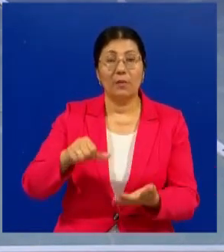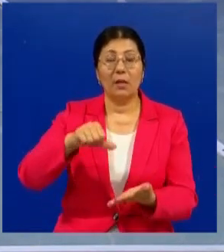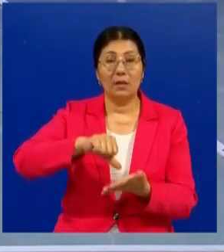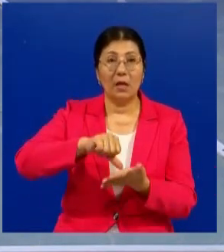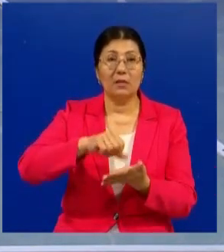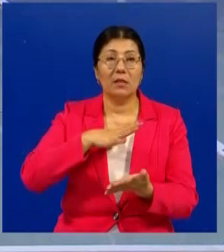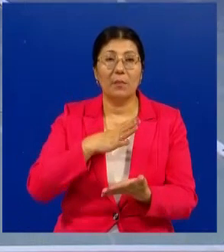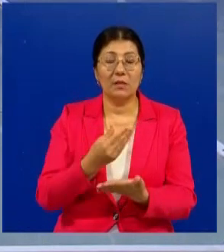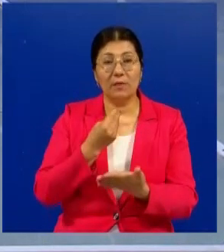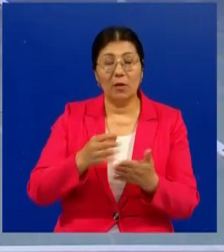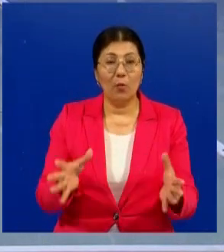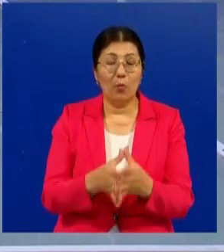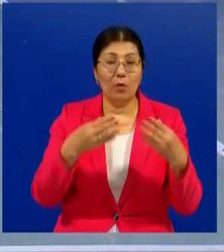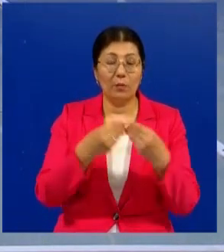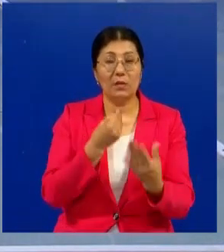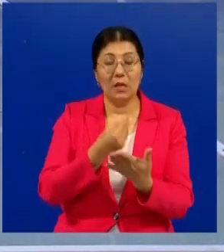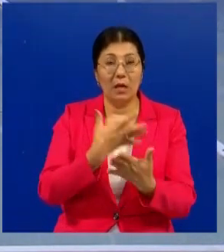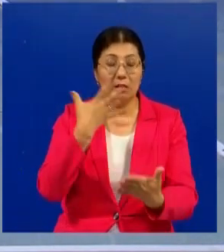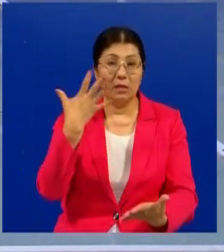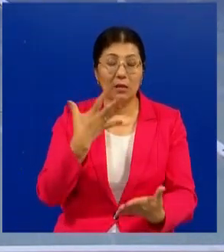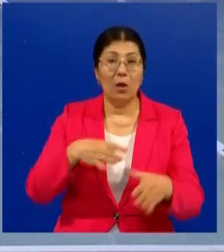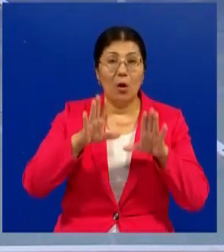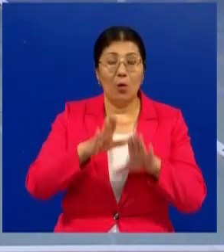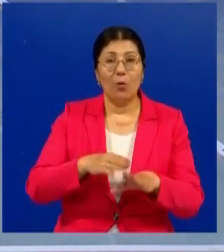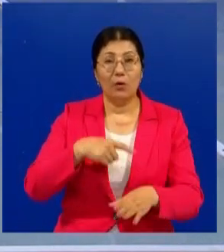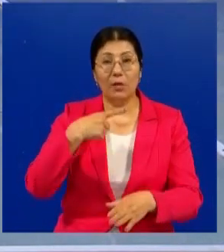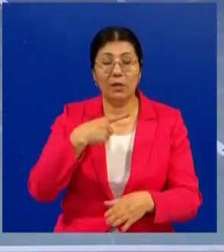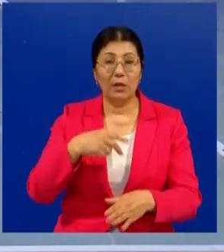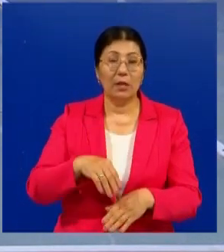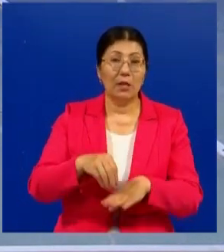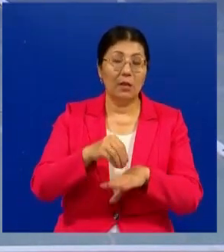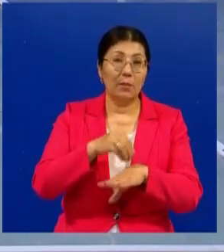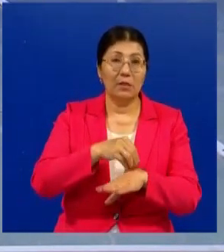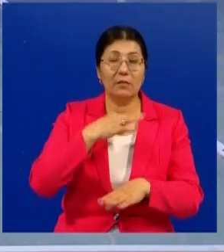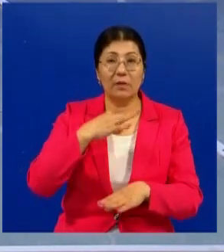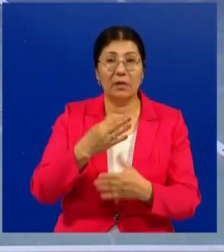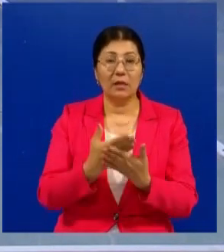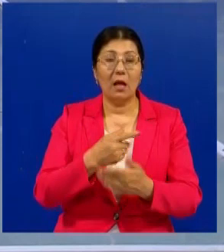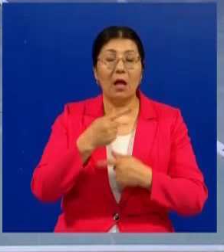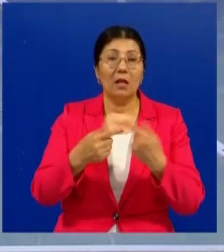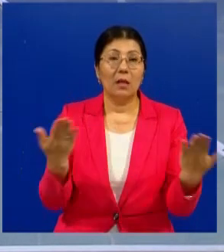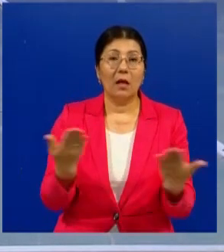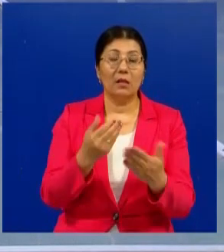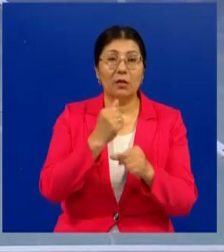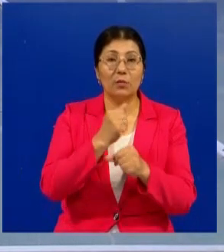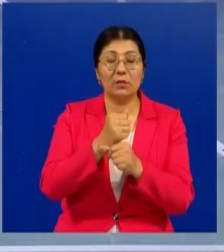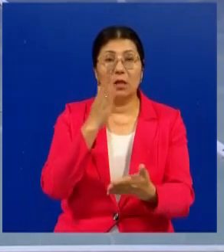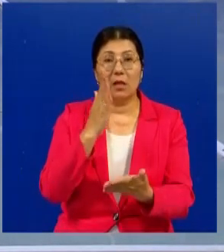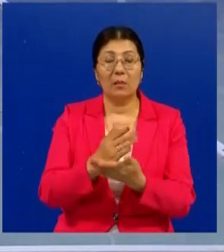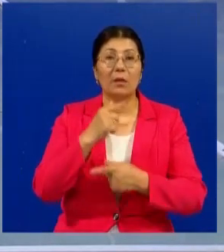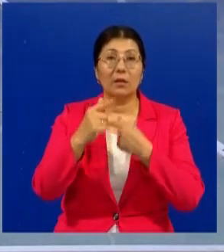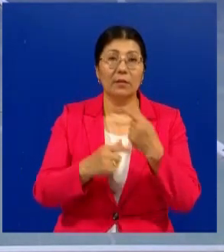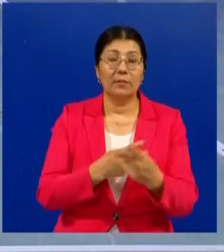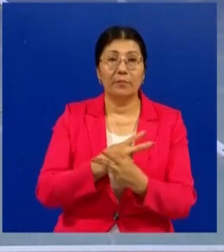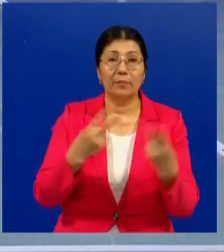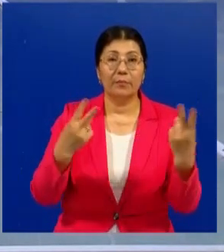азаматтың қастерлі ошағы, отанның бастауы екен облыс әкімі баса айтты. Мамандар не дейді? Алда қандай жұмыстар атқарылады? Әріптесім